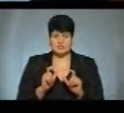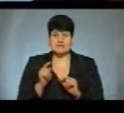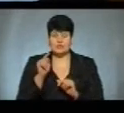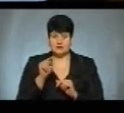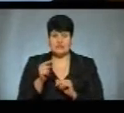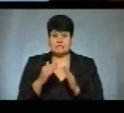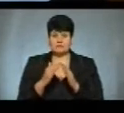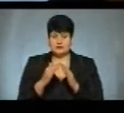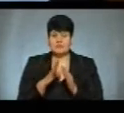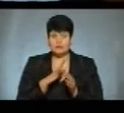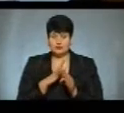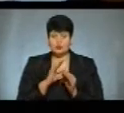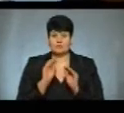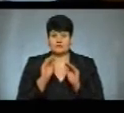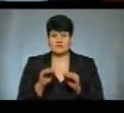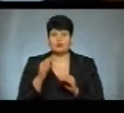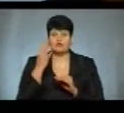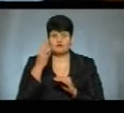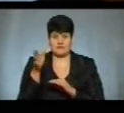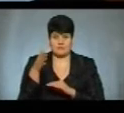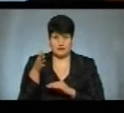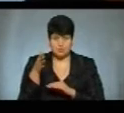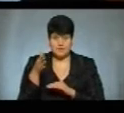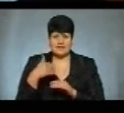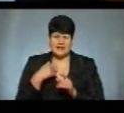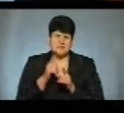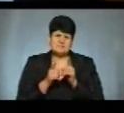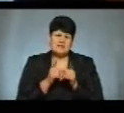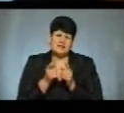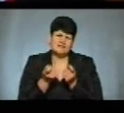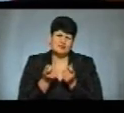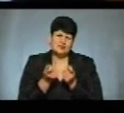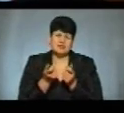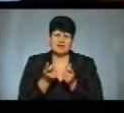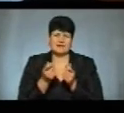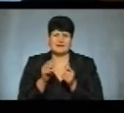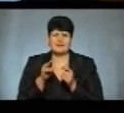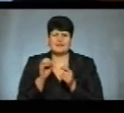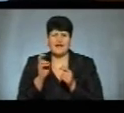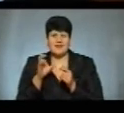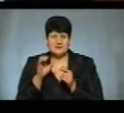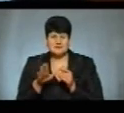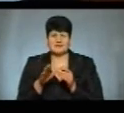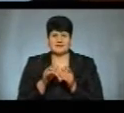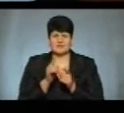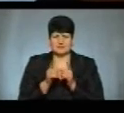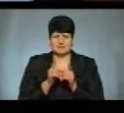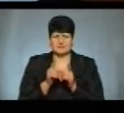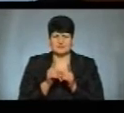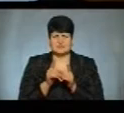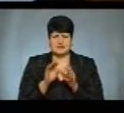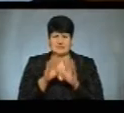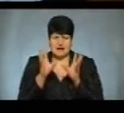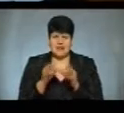були вивішені ці 4 прапори. Я тут тільки змінив текст, загальний дав по всіх 4 будівлях, і